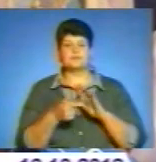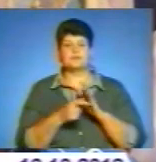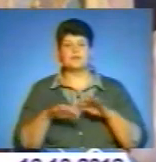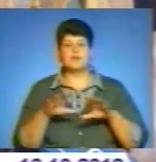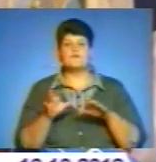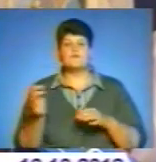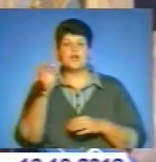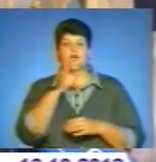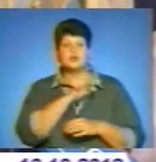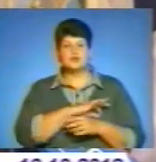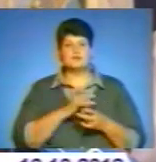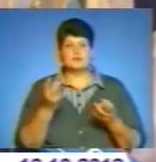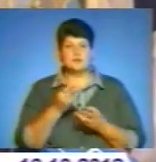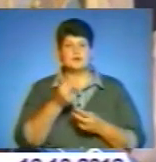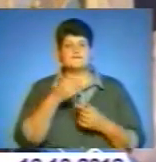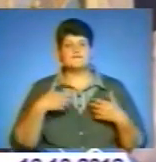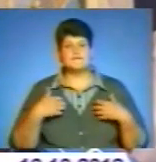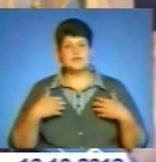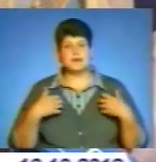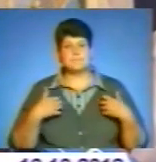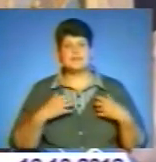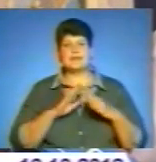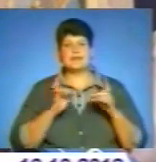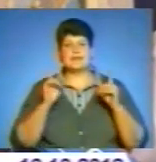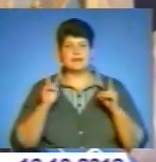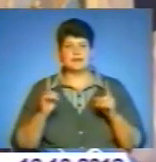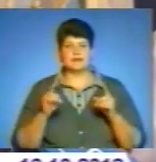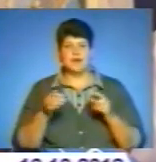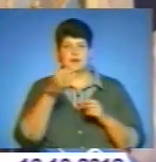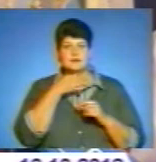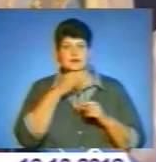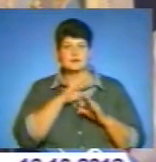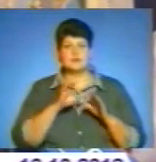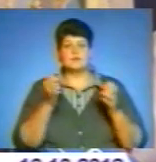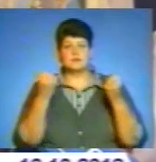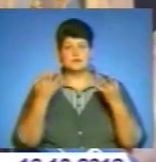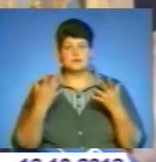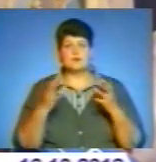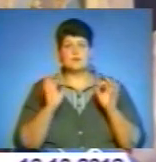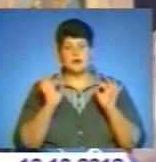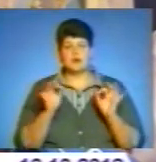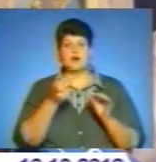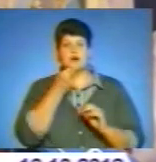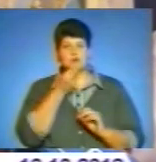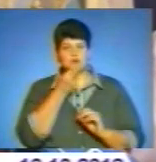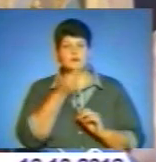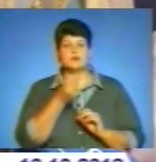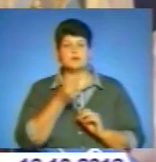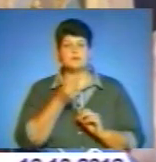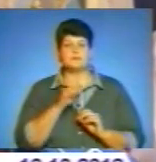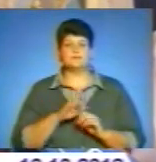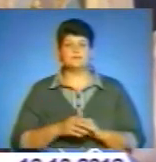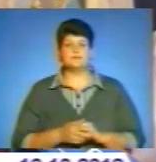особливо при після відвідування місць масового скупчення людей. Використовувати в їжу